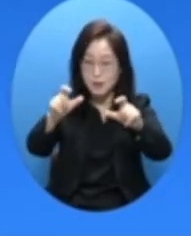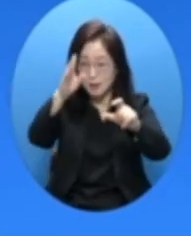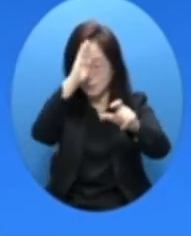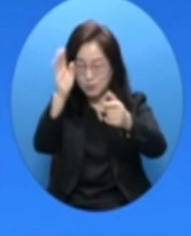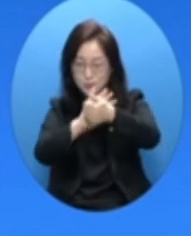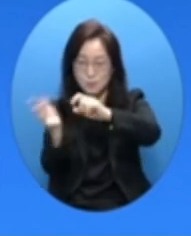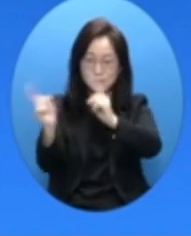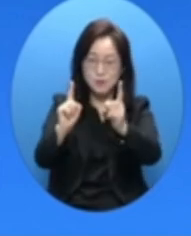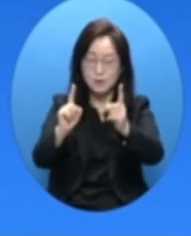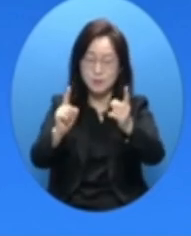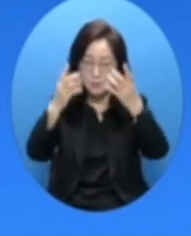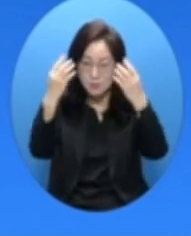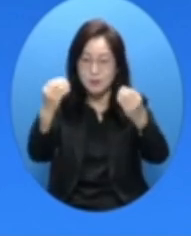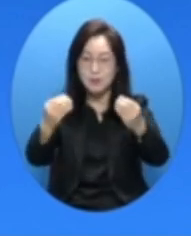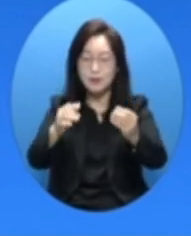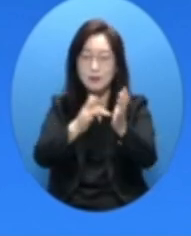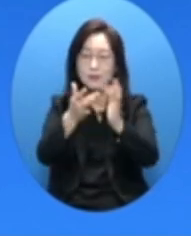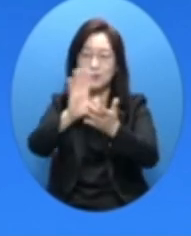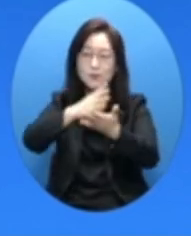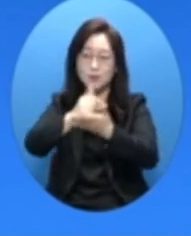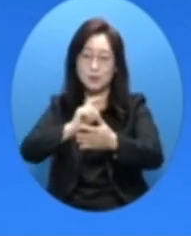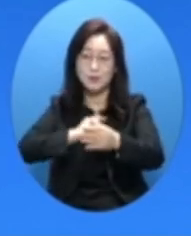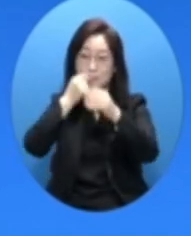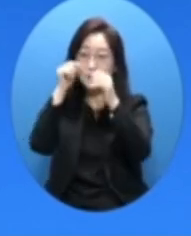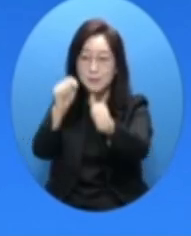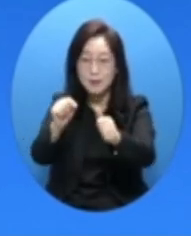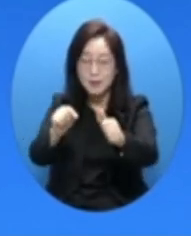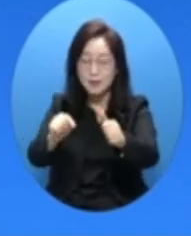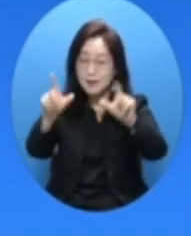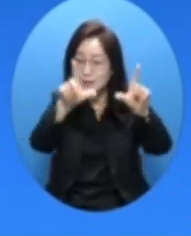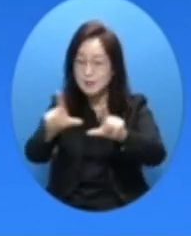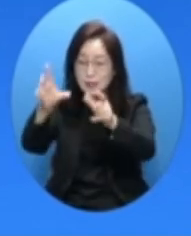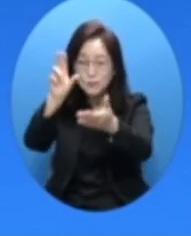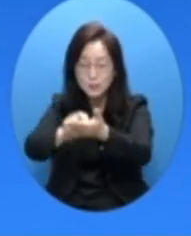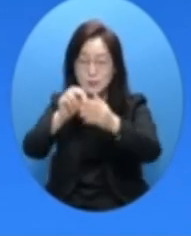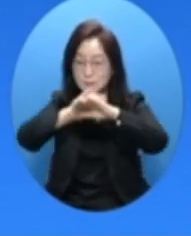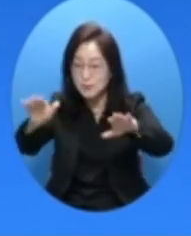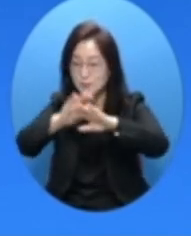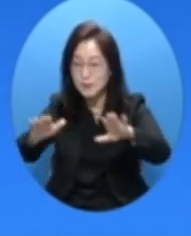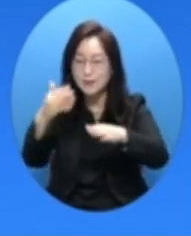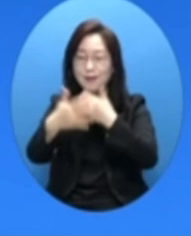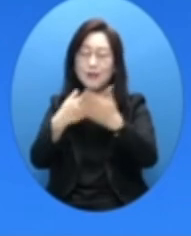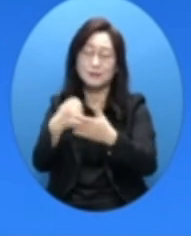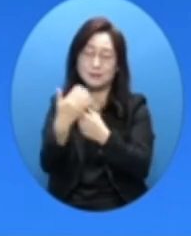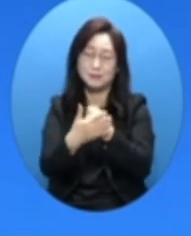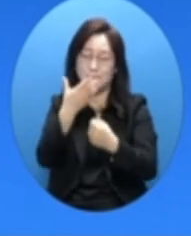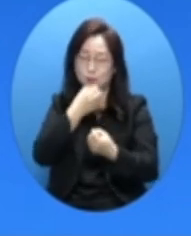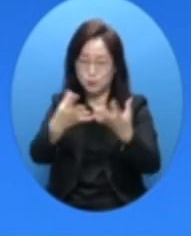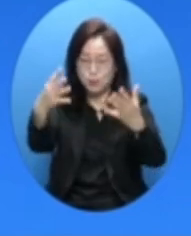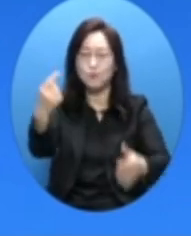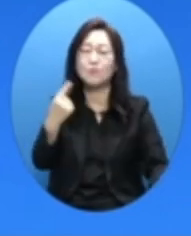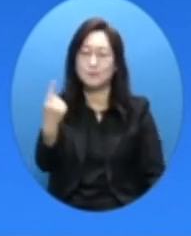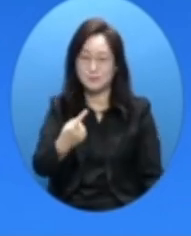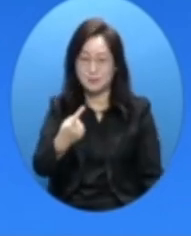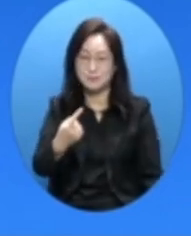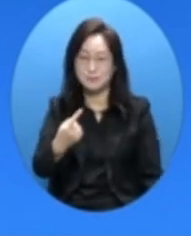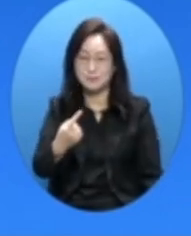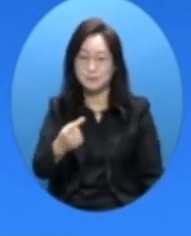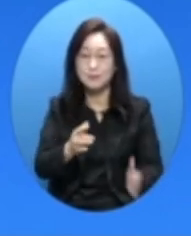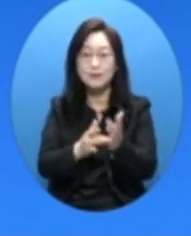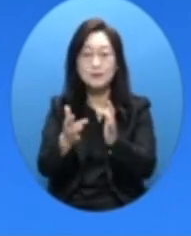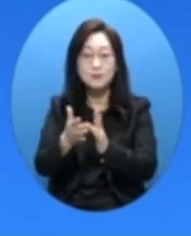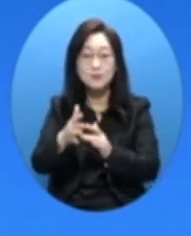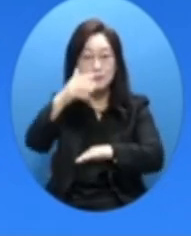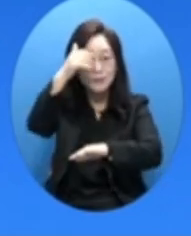되는 것입니다 예수님으로 외칠 때 우리 삶 가운데 문제 해야 되고 하나님의 은혜가 축복이 임하게 되는 것입니다 예수님께서